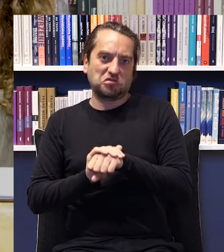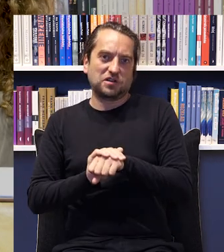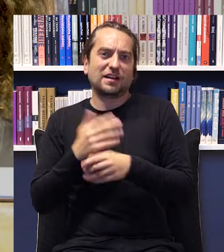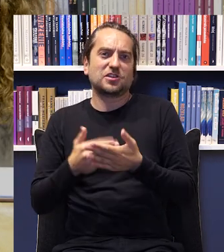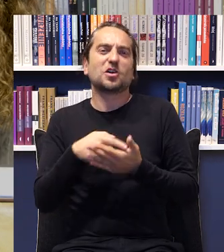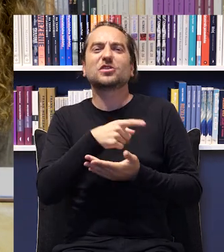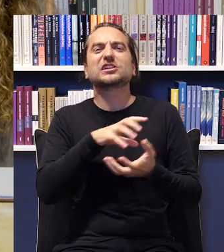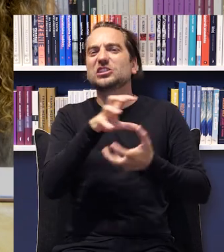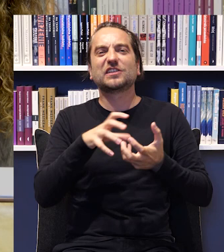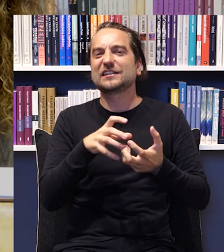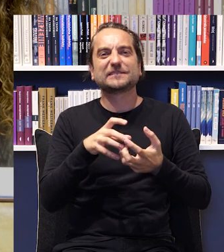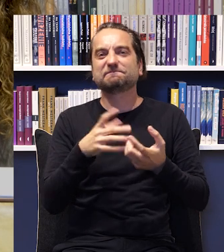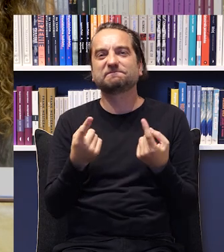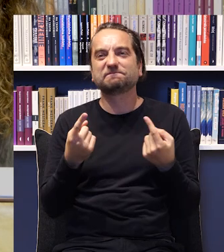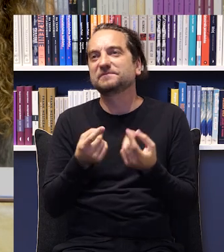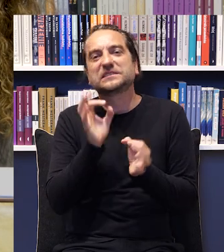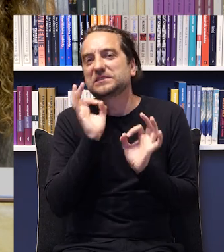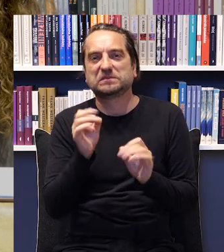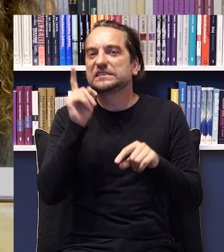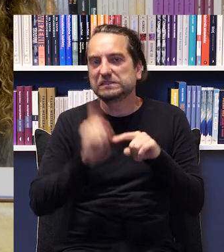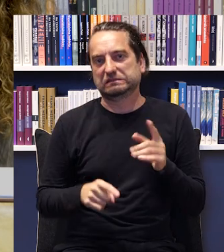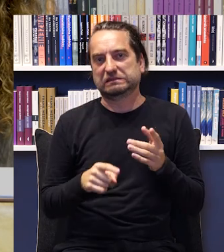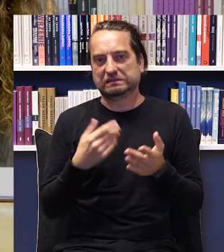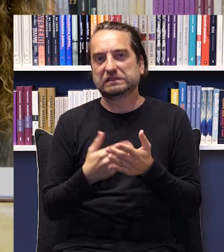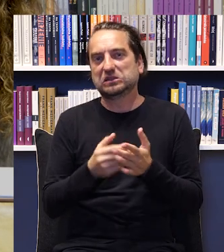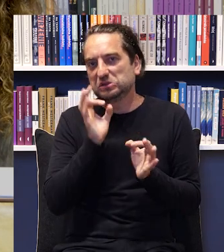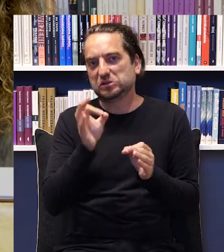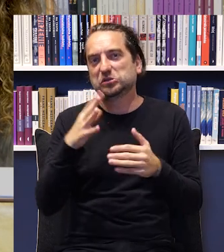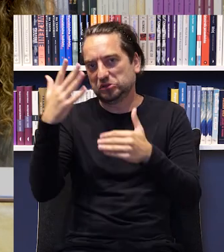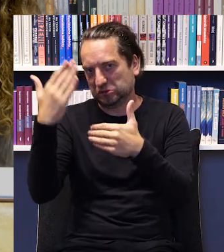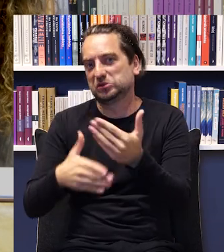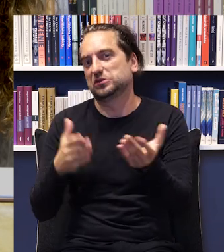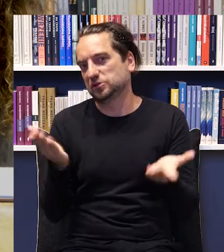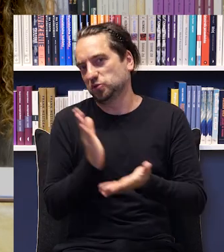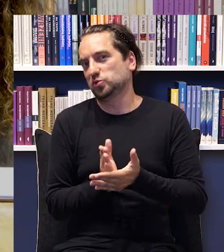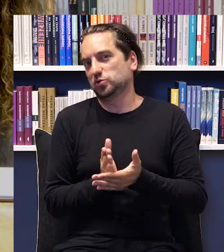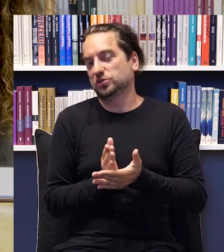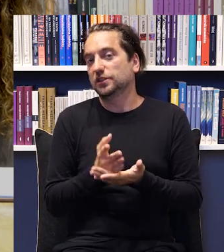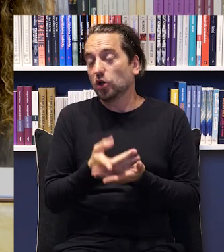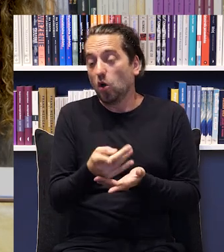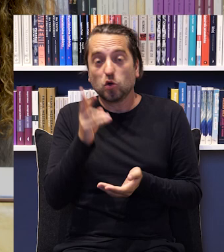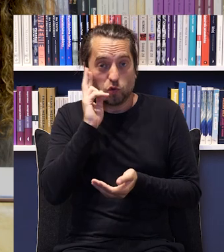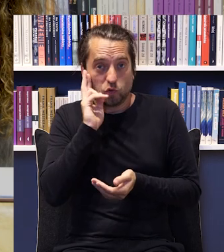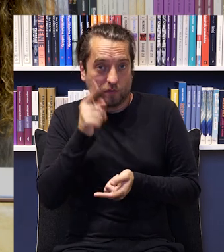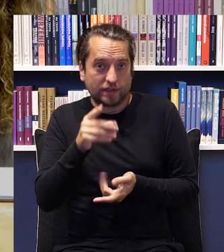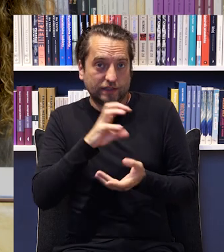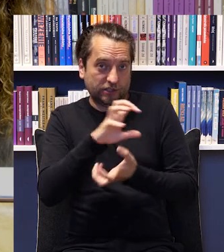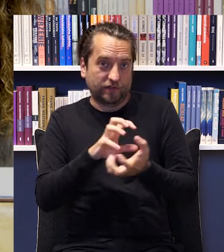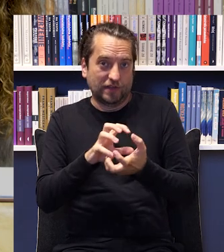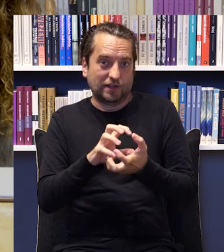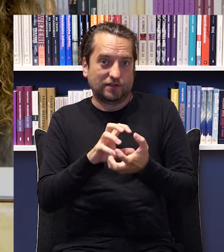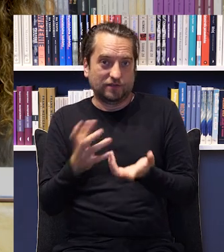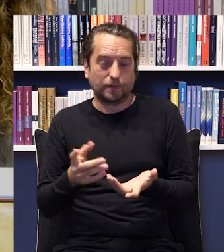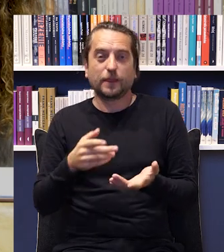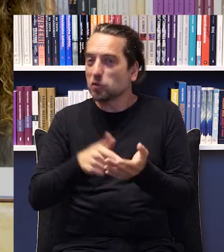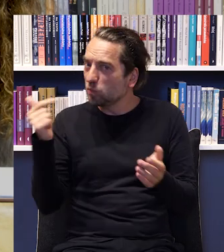porządku i jakby może to jest właśnie sposób jakiegoś zrozumienia go, że on po prostu jest tak bardzo nie w porządku, że on